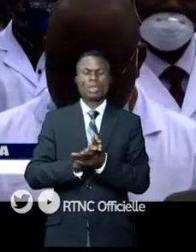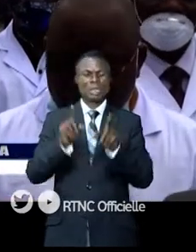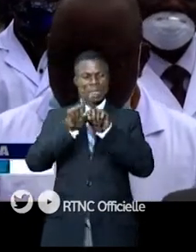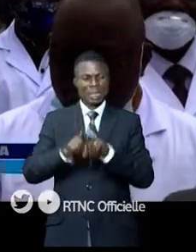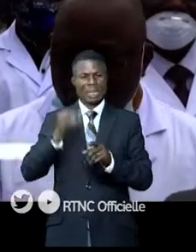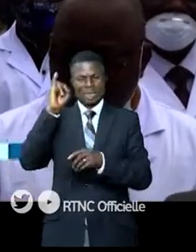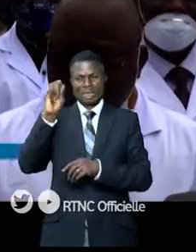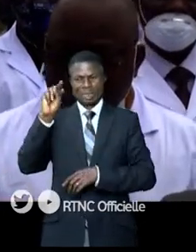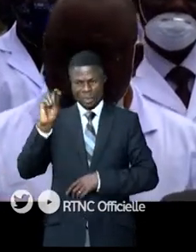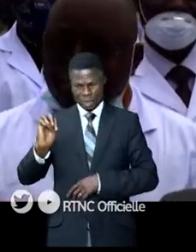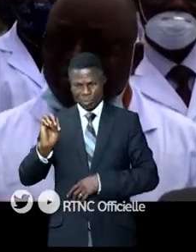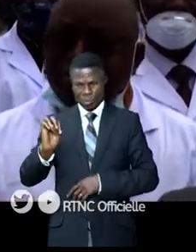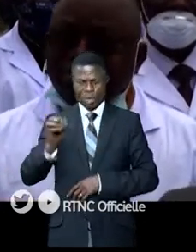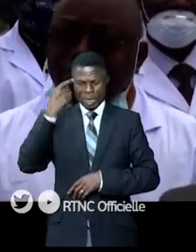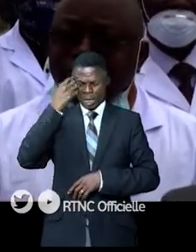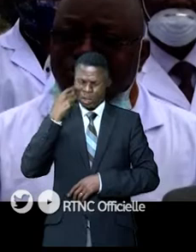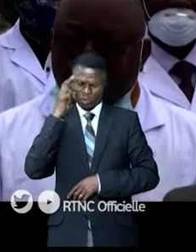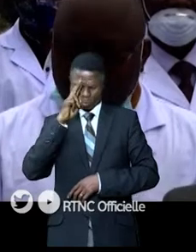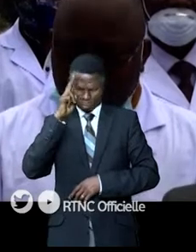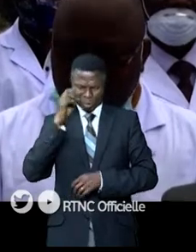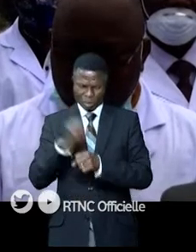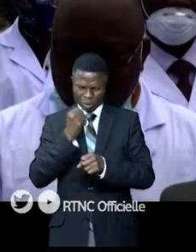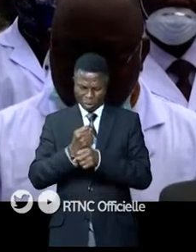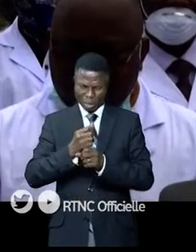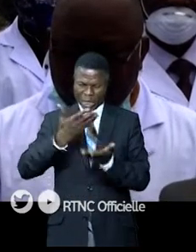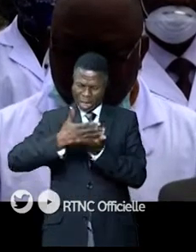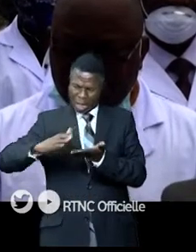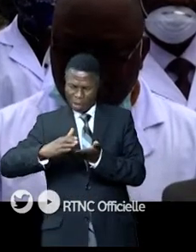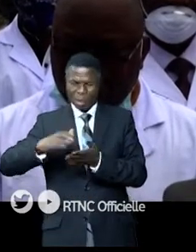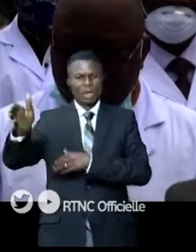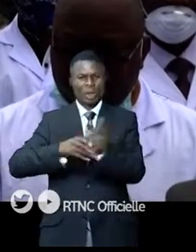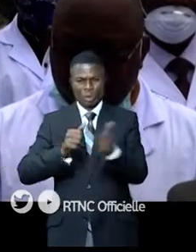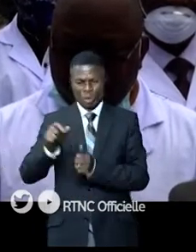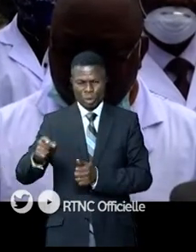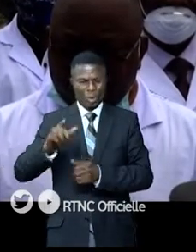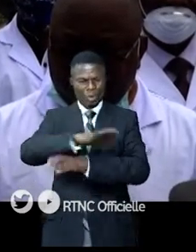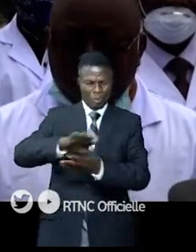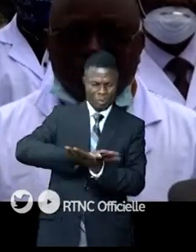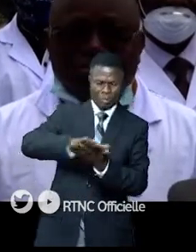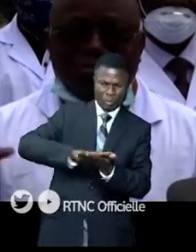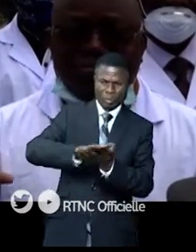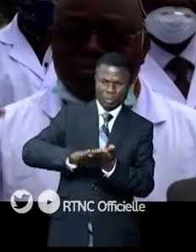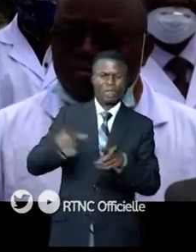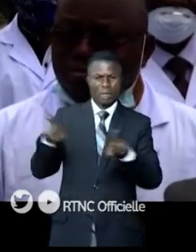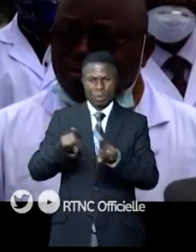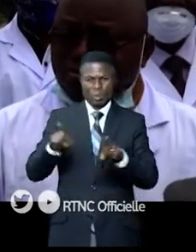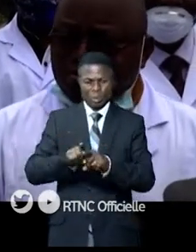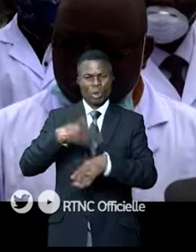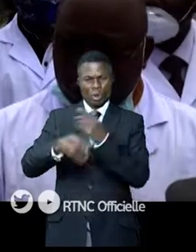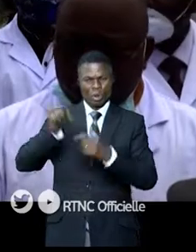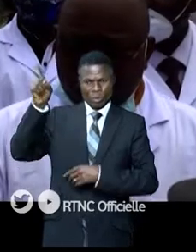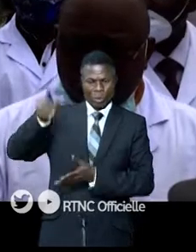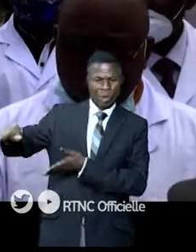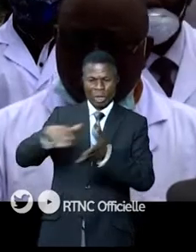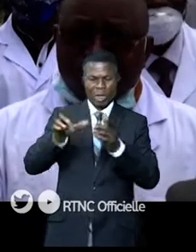l'ISTEP. Nous avons jugé de pouvoir travailler sur la partie qui est dégradée, où nous allons bétonner. C'est la même chose que nous allons faire aussi sur